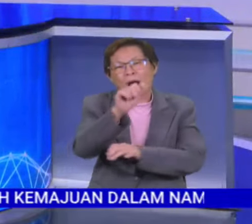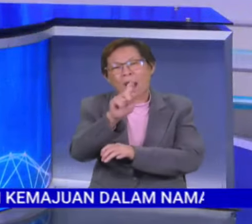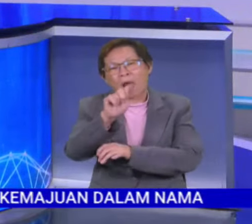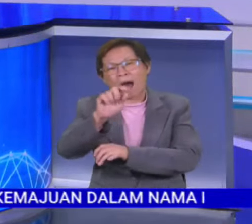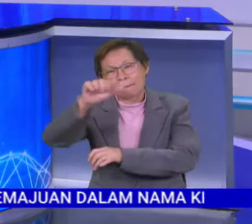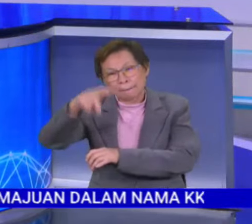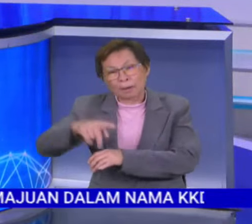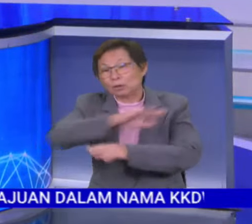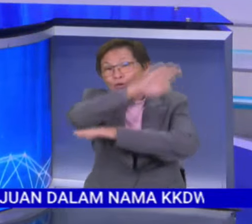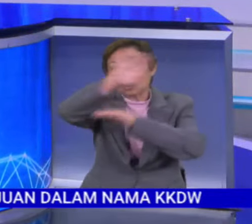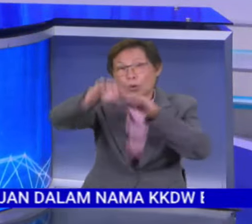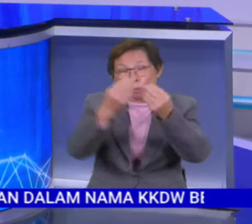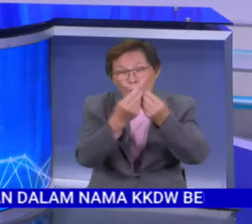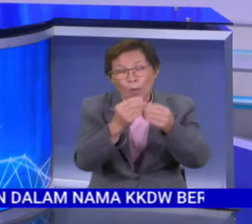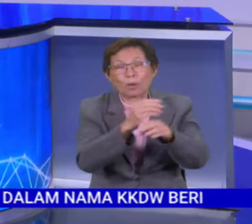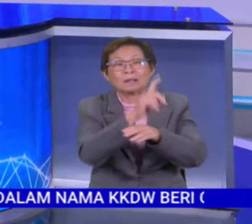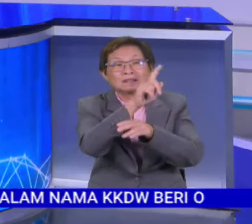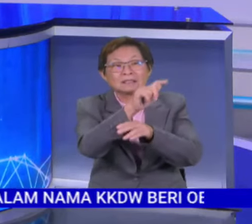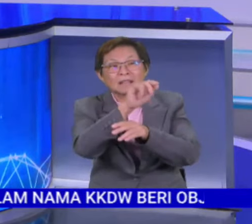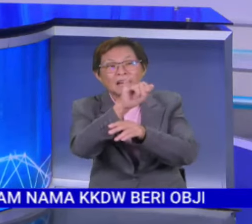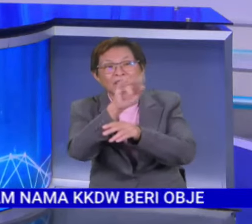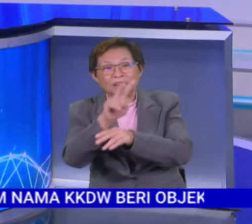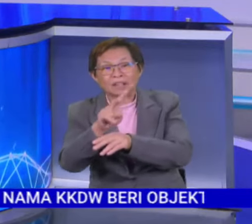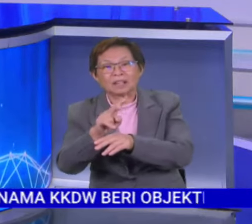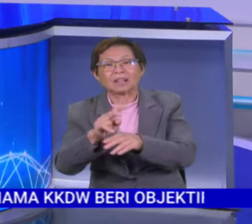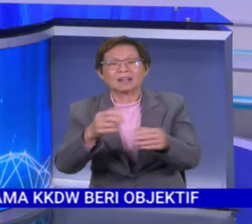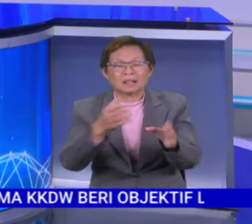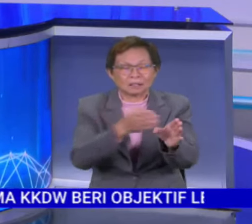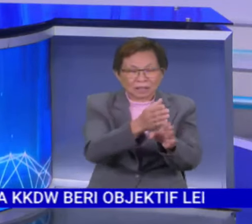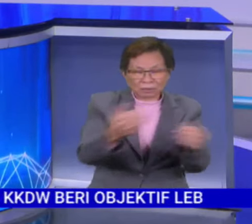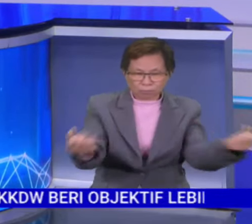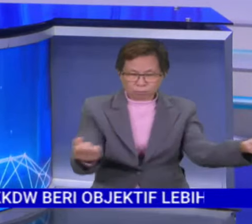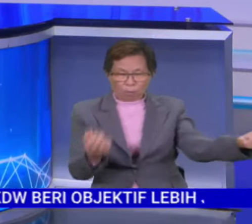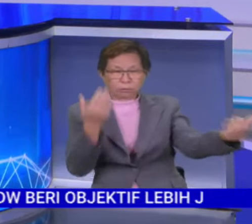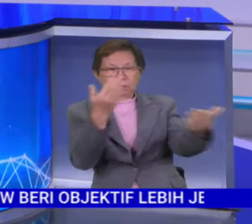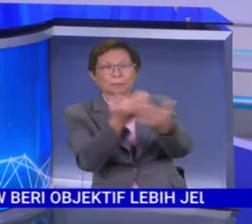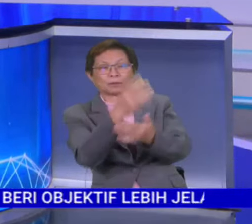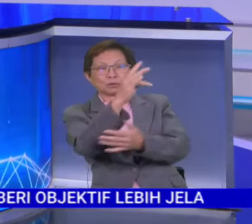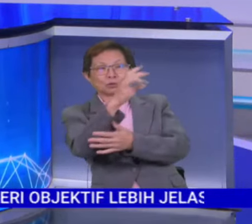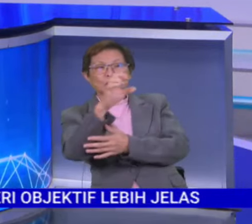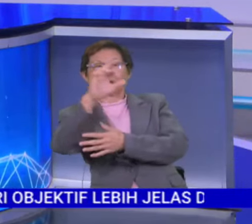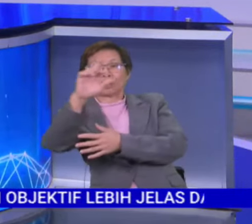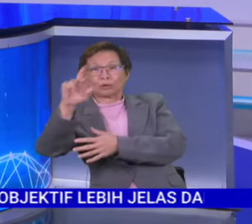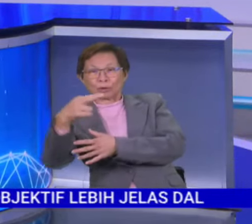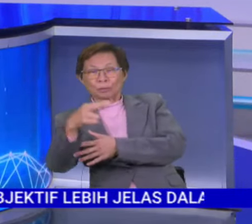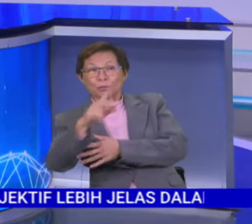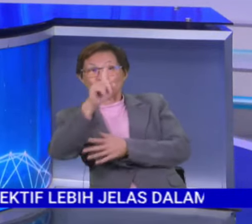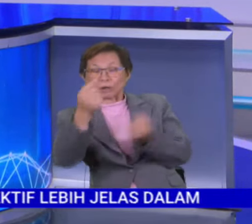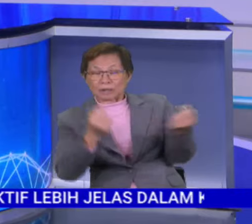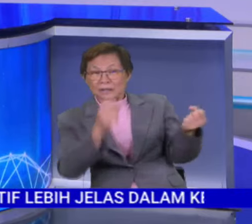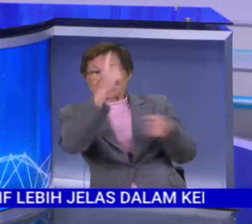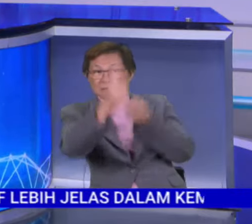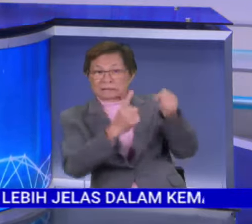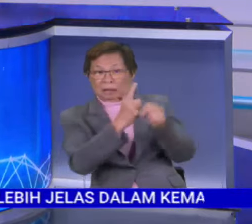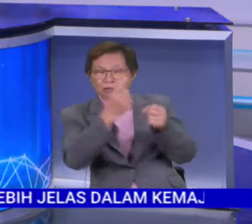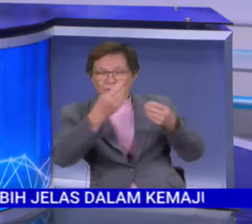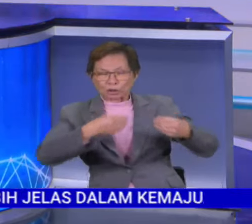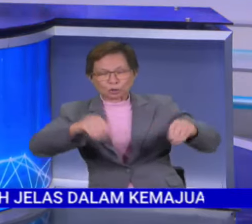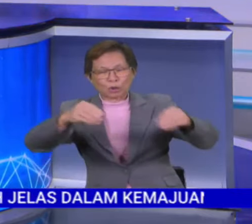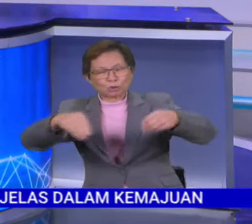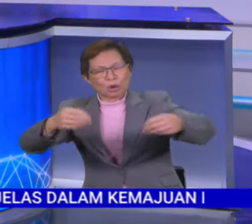Jumlah keseluruhan industri TIV sektor otomotif dijangka mencecah 700,000 unit tahun ini sekiranya momentum